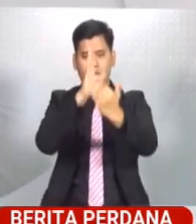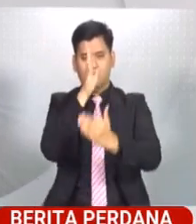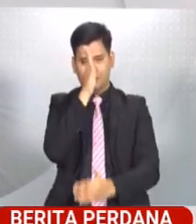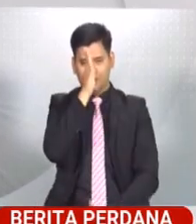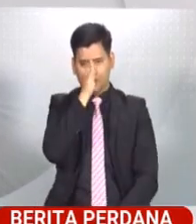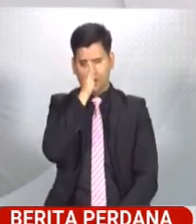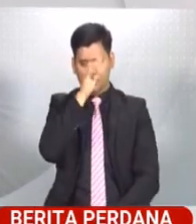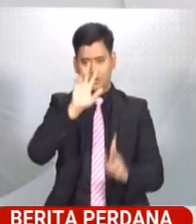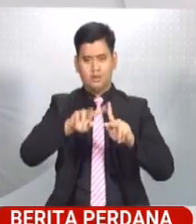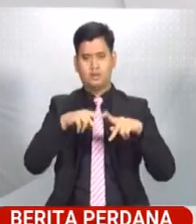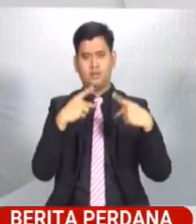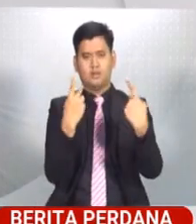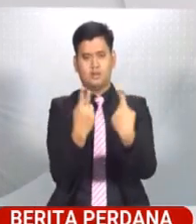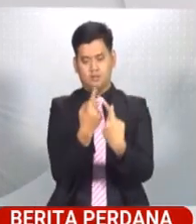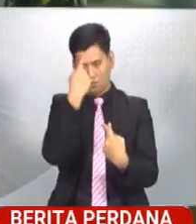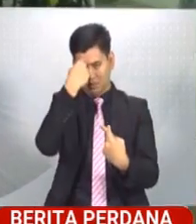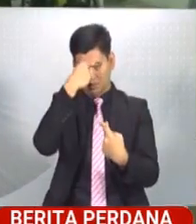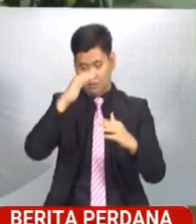Liga.